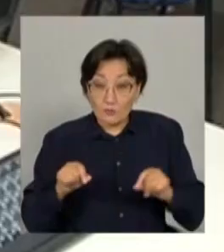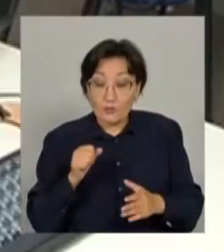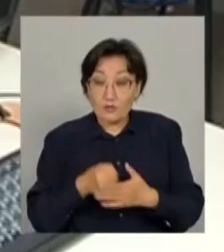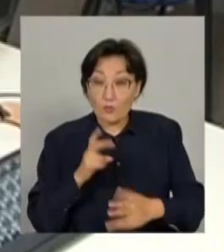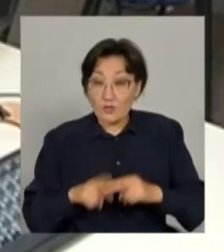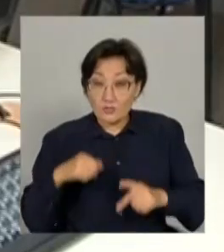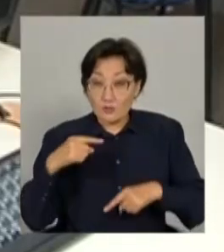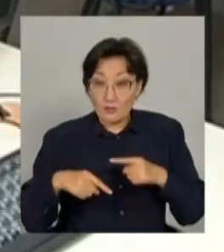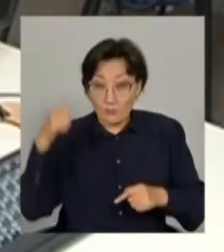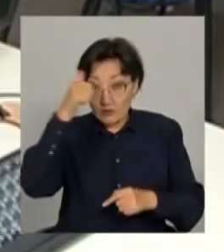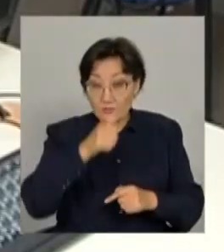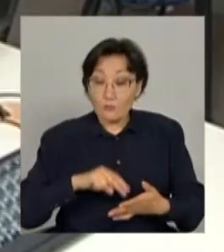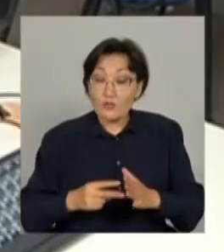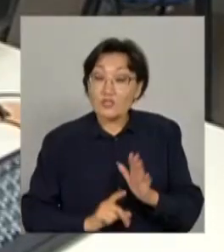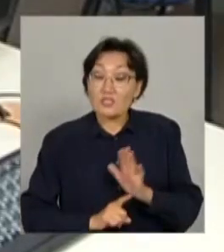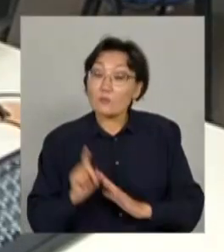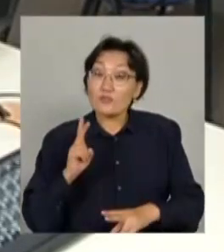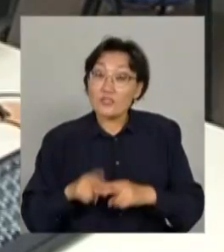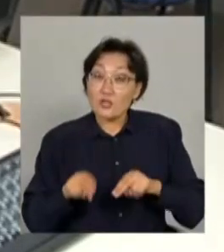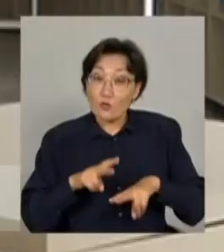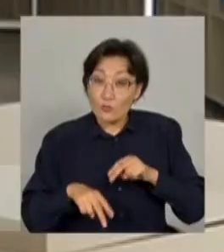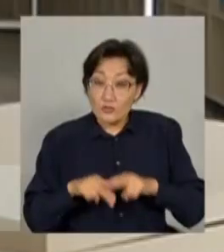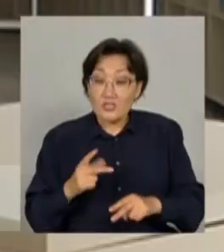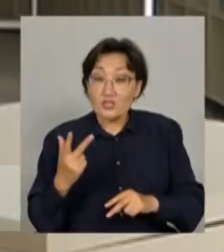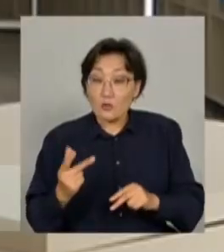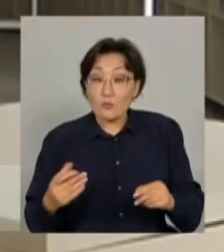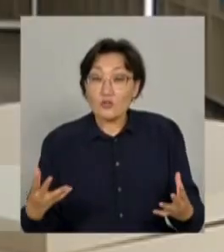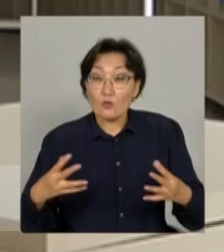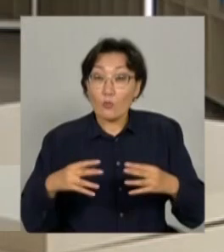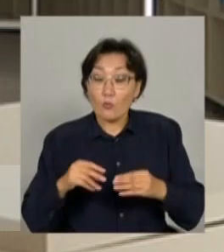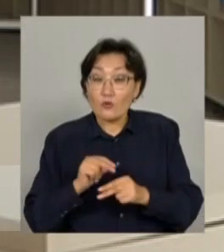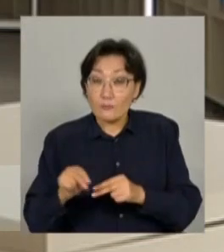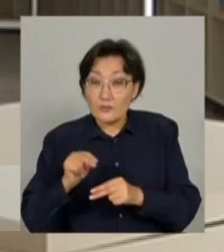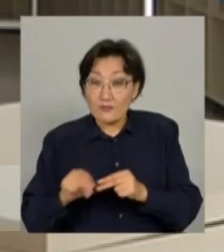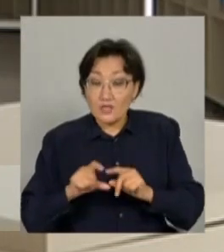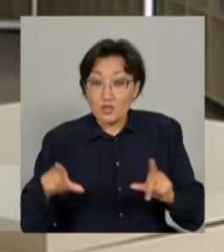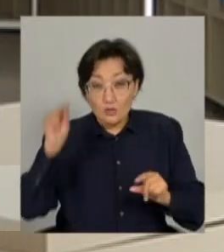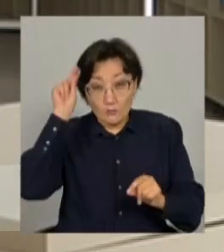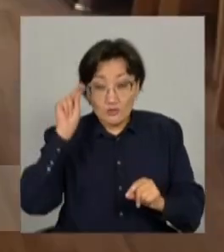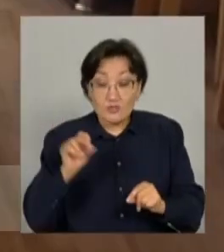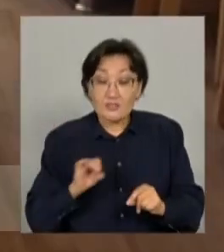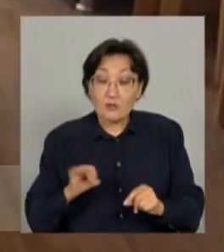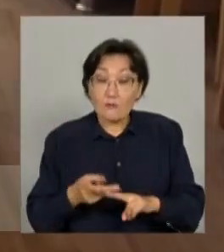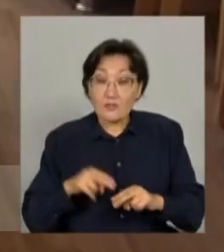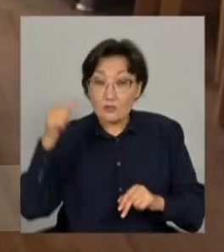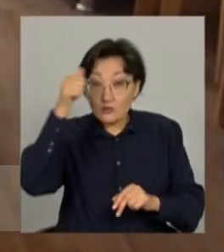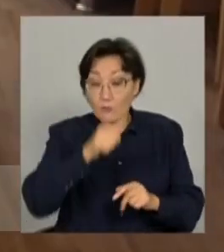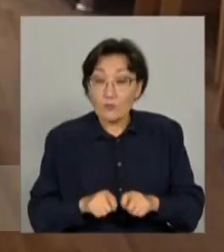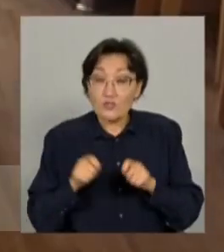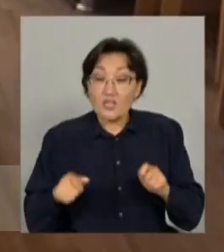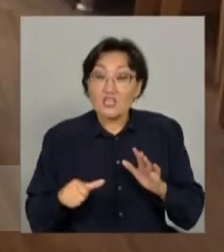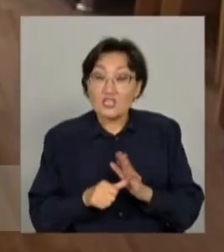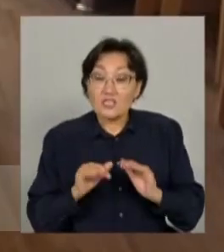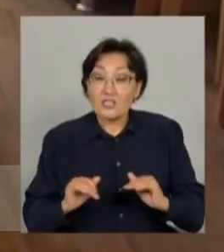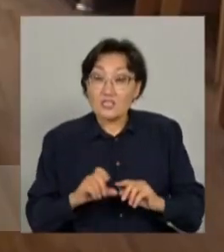конца следующего года планируется начать и завершить строительство трех общеобразовательных учреждений. Вместе с тем в этом году открылись